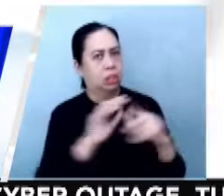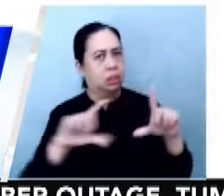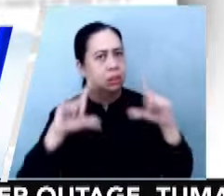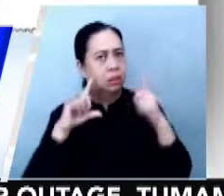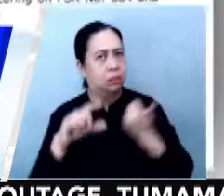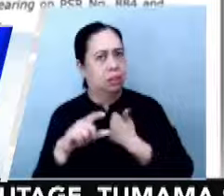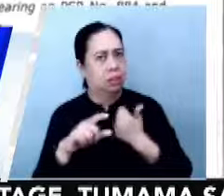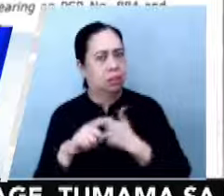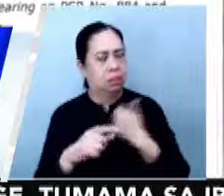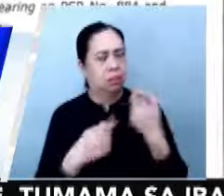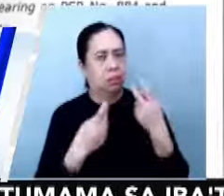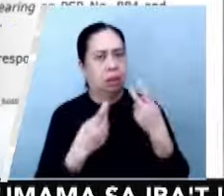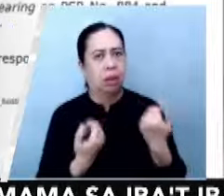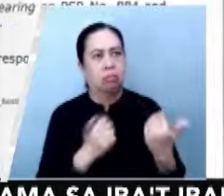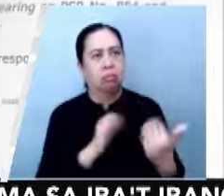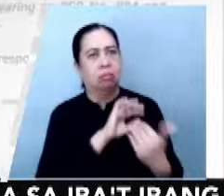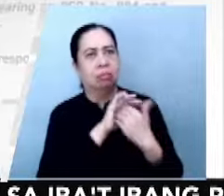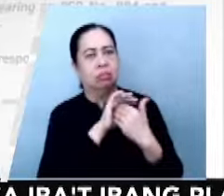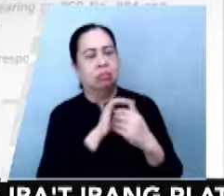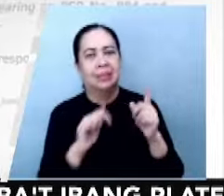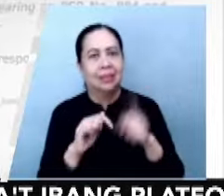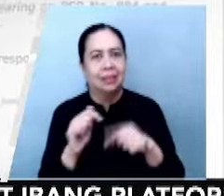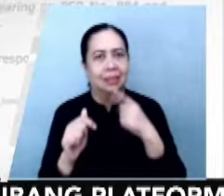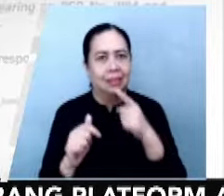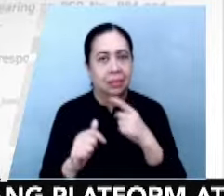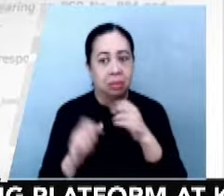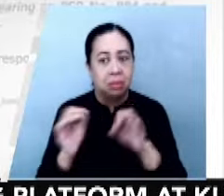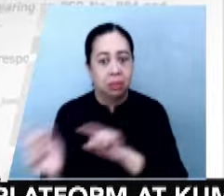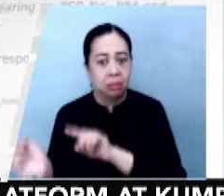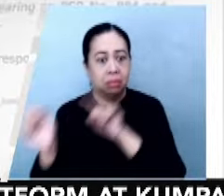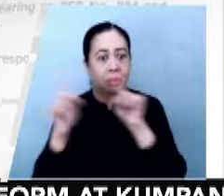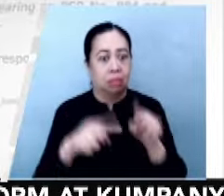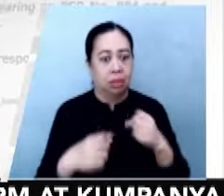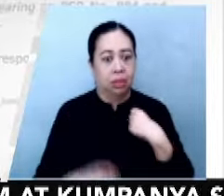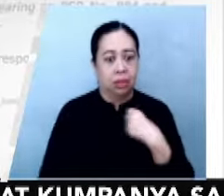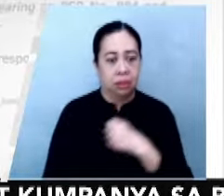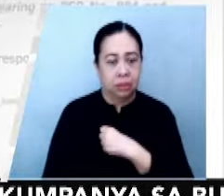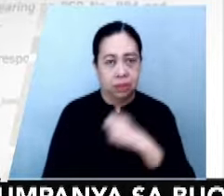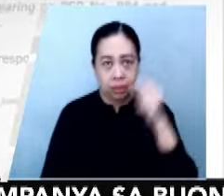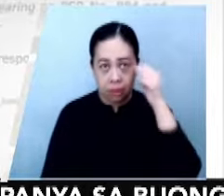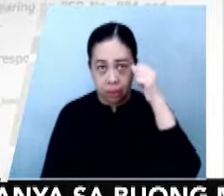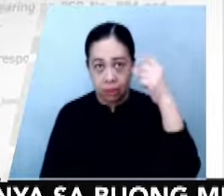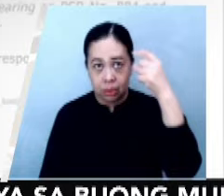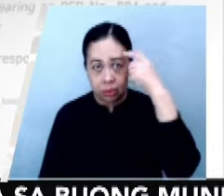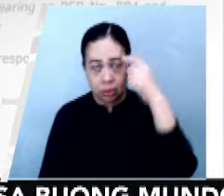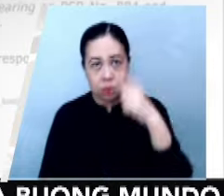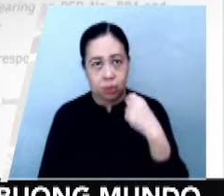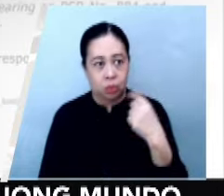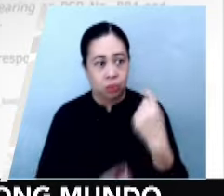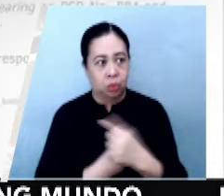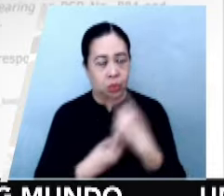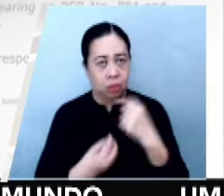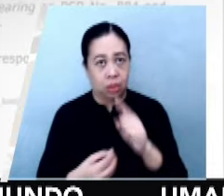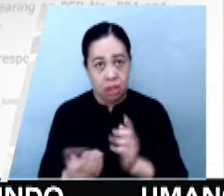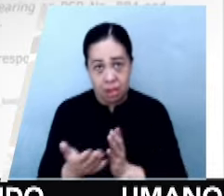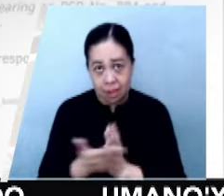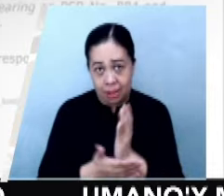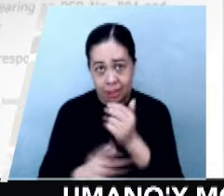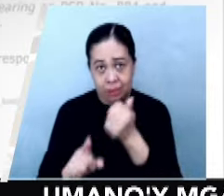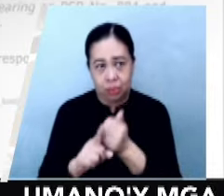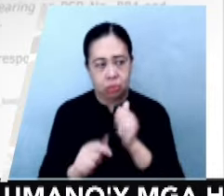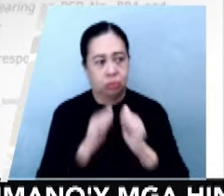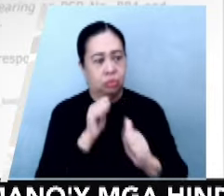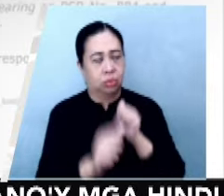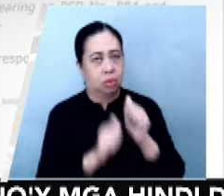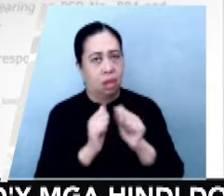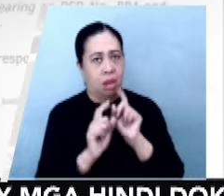self-incrimination. Hindi rin daw masasabing kung dadalo sa Senate hearing si Quiboloy ay malalabag ang kanyang karapatan na tanggihang sagutin